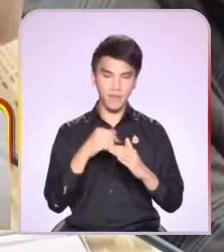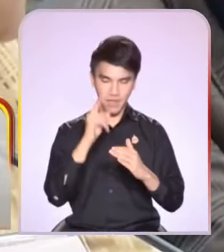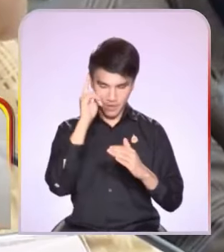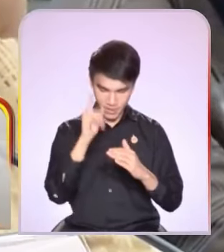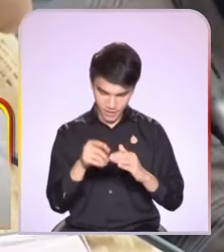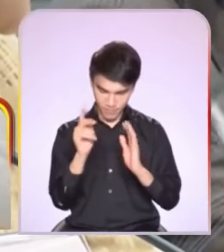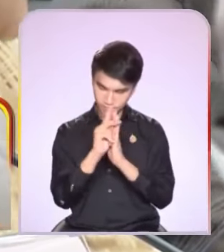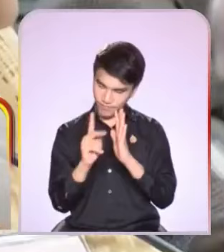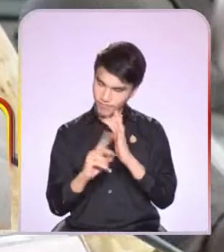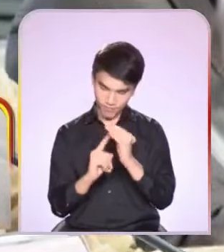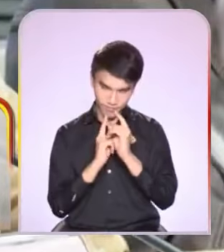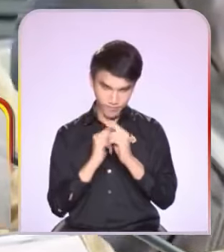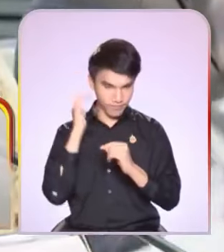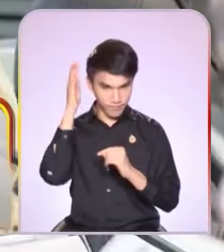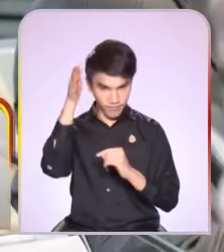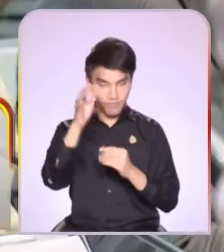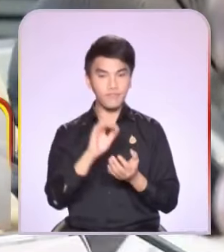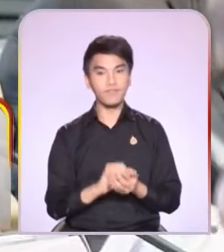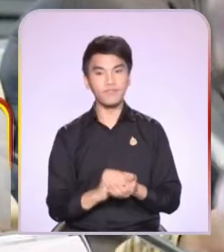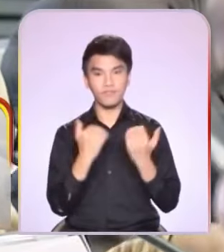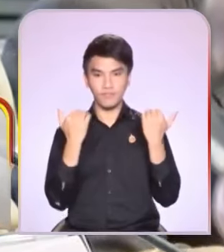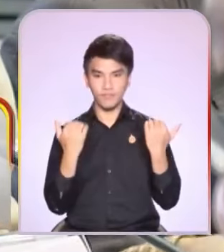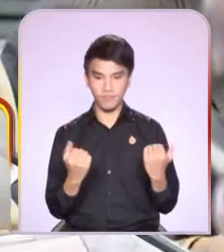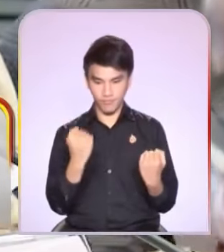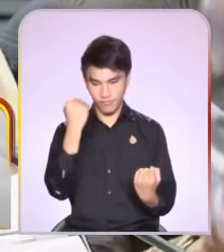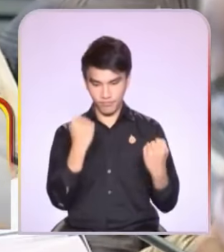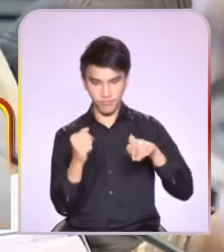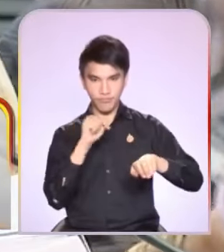จริงจะดำเนินการตามกฎหมายค่ะแล้วก็นอกเหนือจากรถ